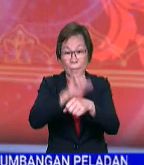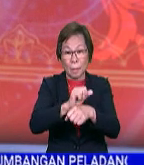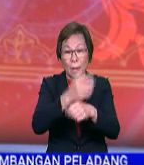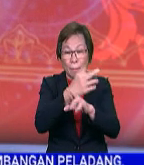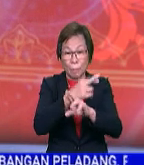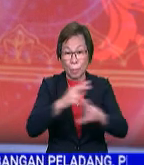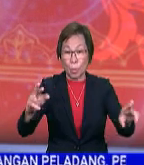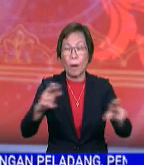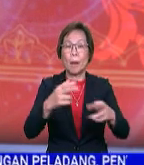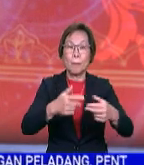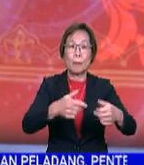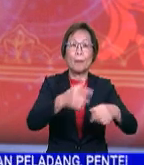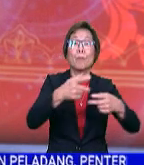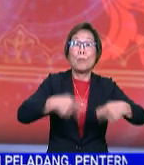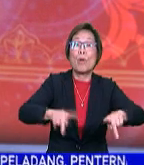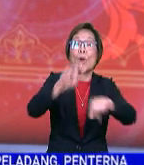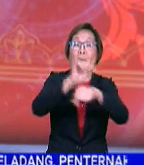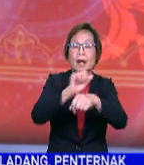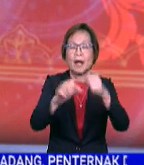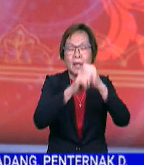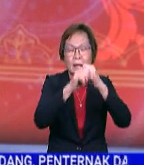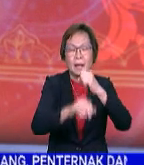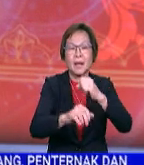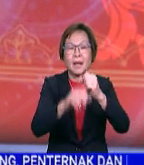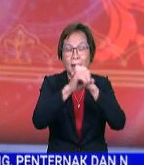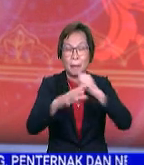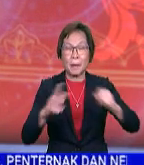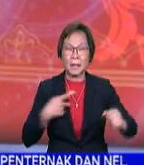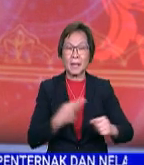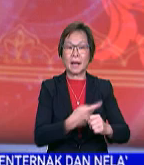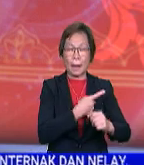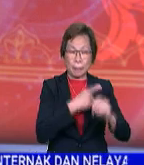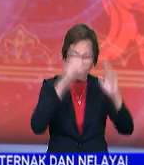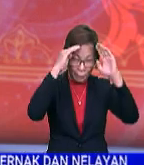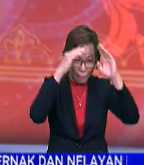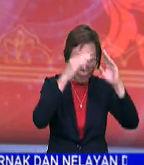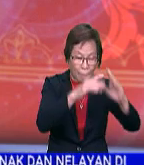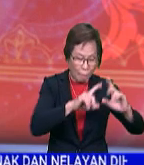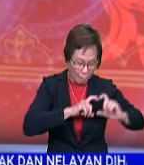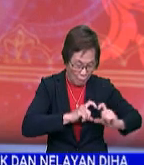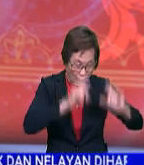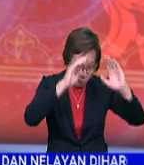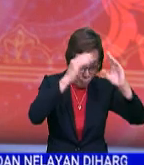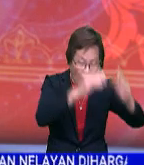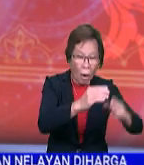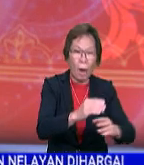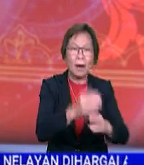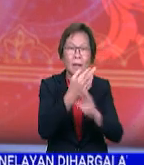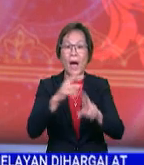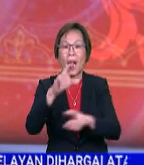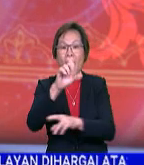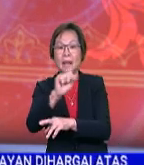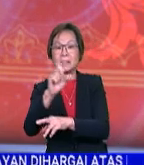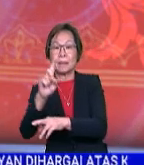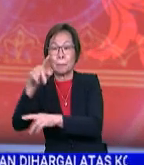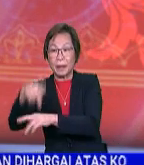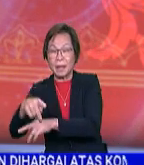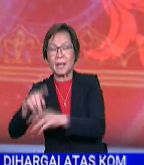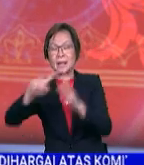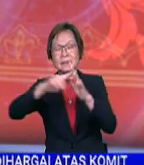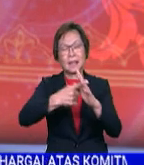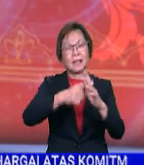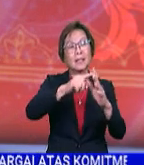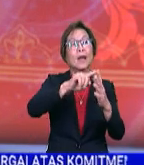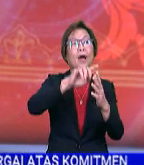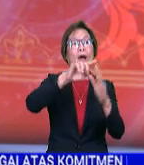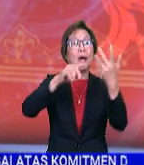peladangan syarikat. Kempen Kami Prihatin oleh Semdabi Plantation Berhad SDP yang dilancarkan pertengahan